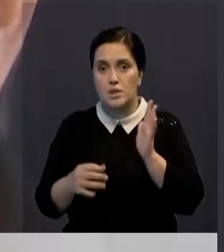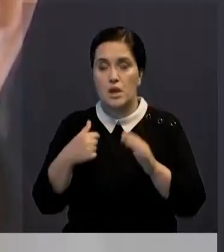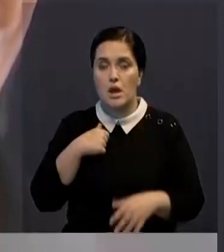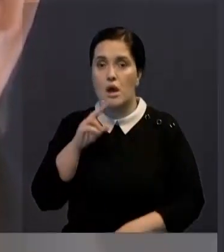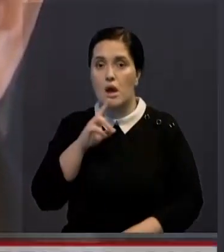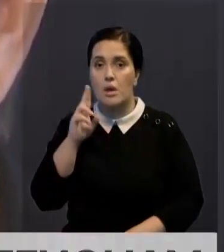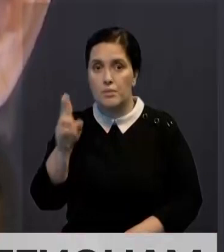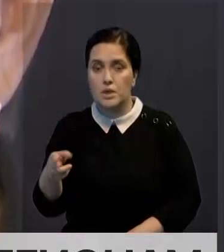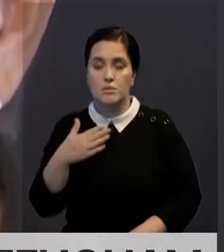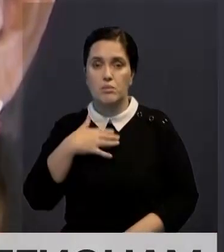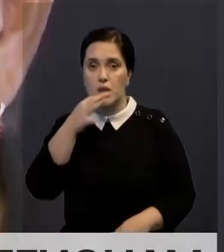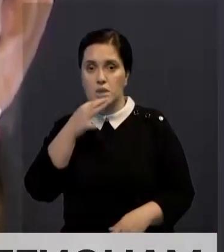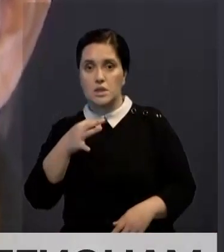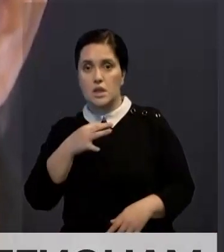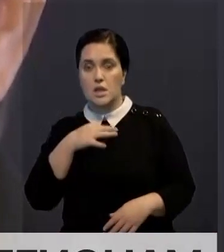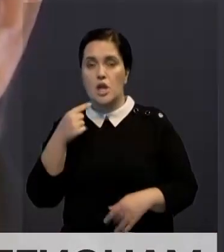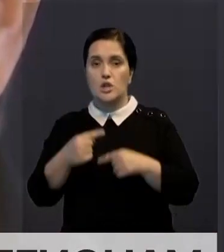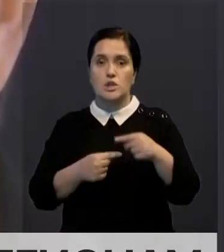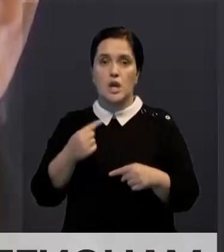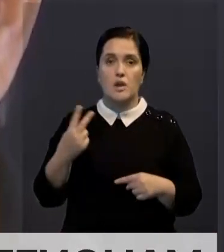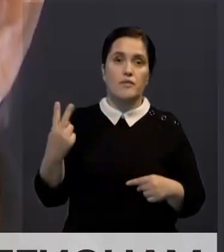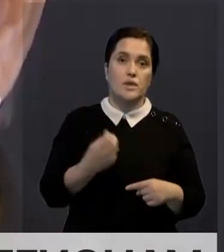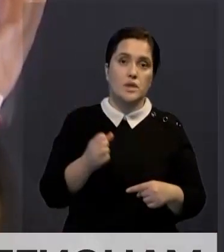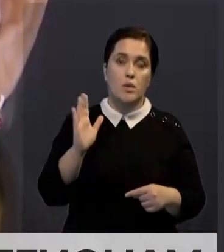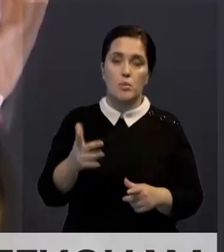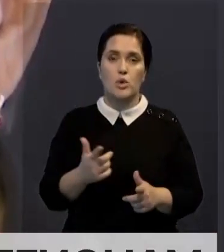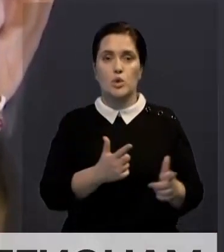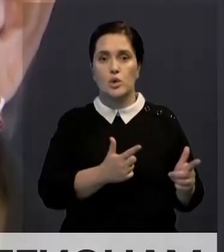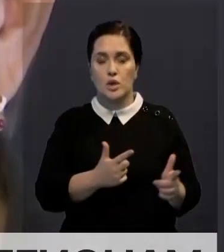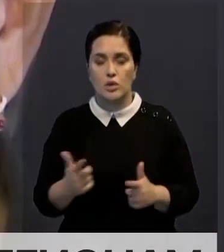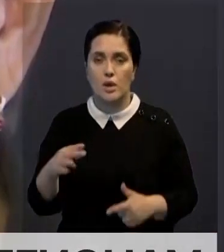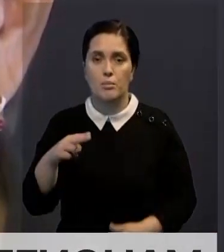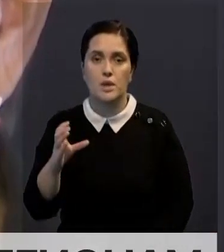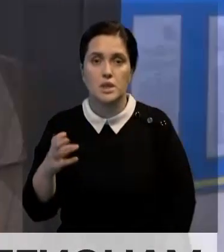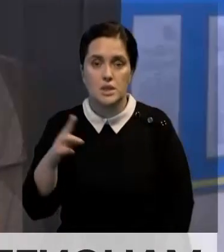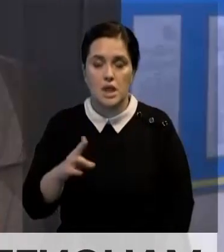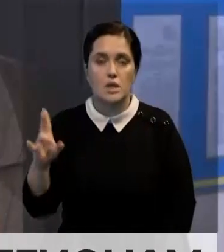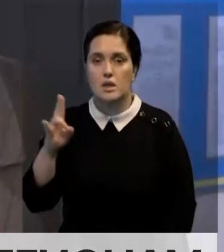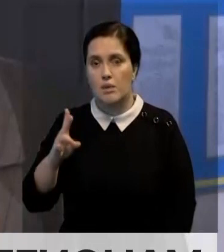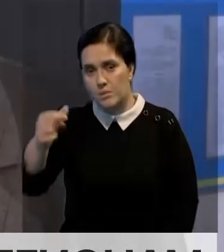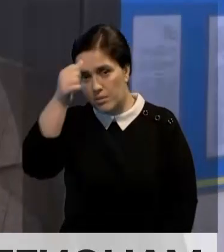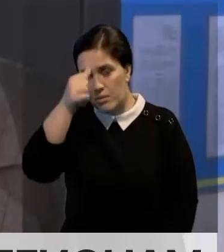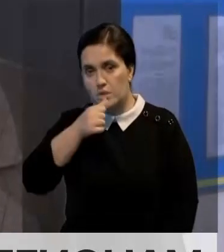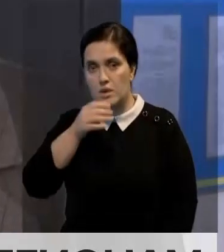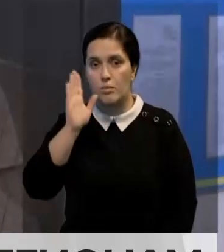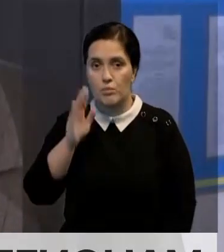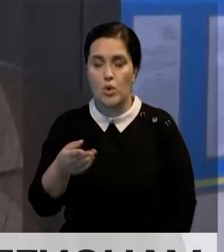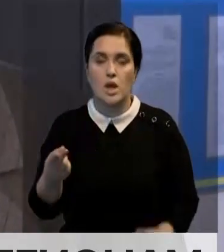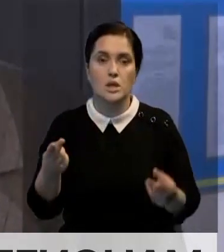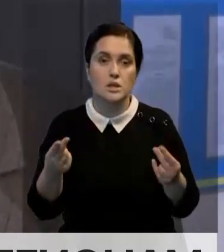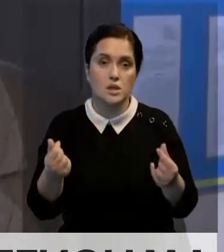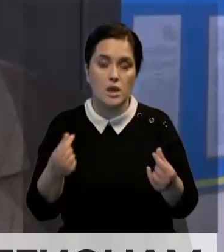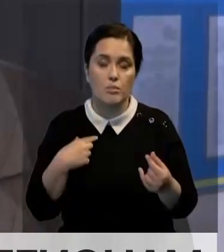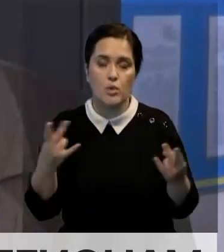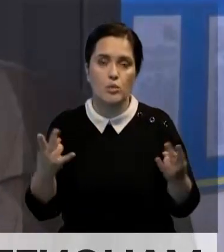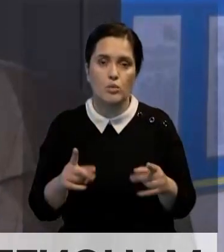обратилась, мне сказали, что уже через 2 недели будет готовы ПСД, и в ноябре месяце будут запрашивать деньги, которые нужны